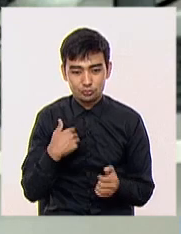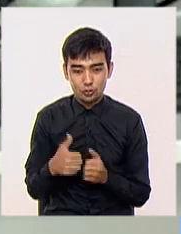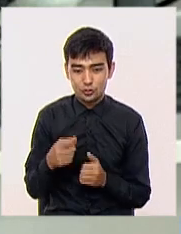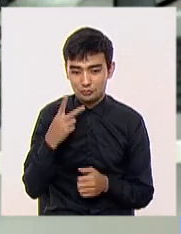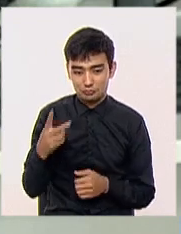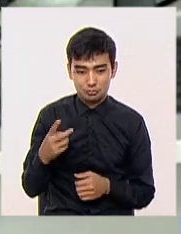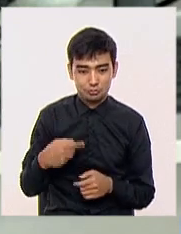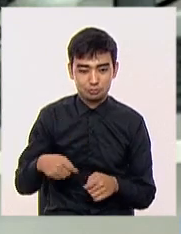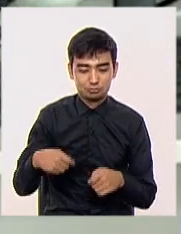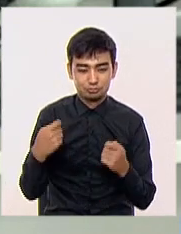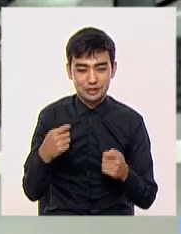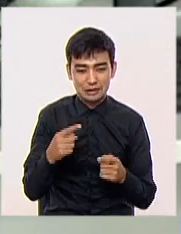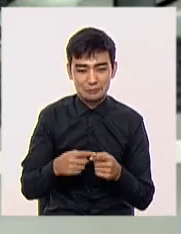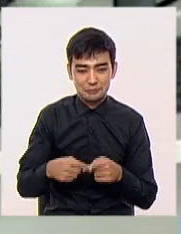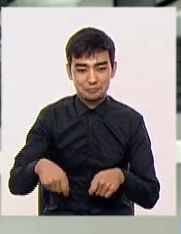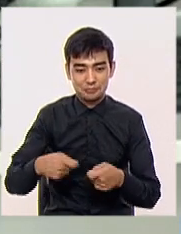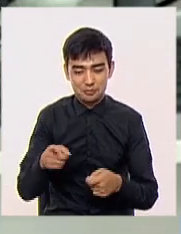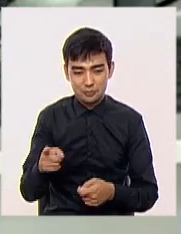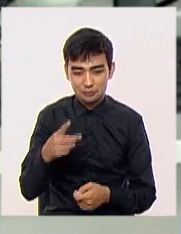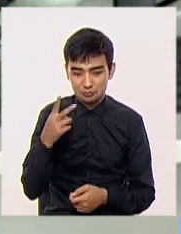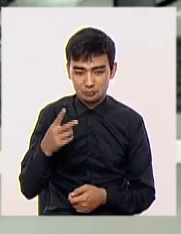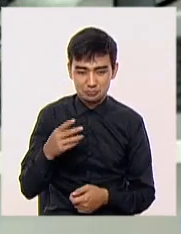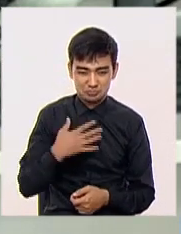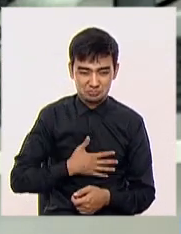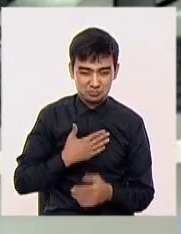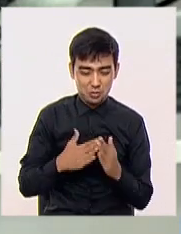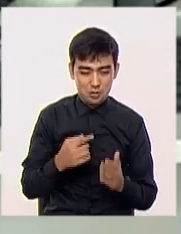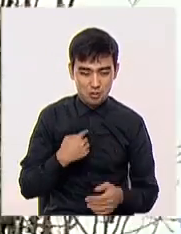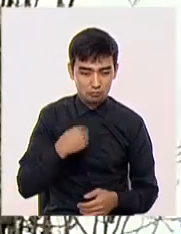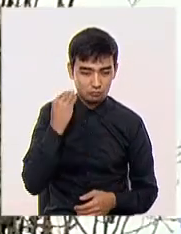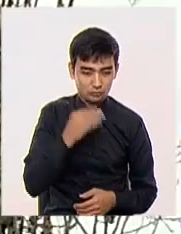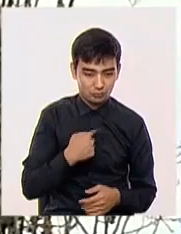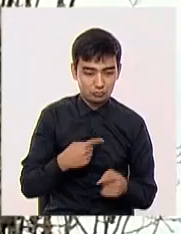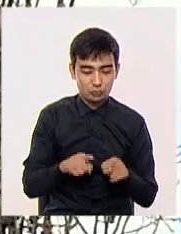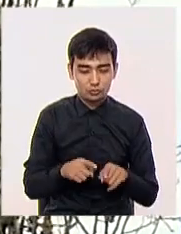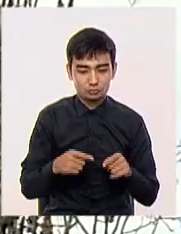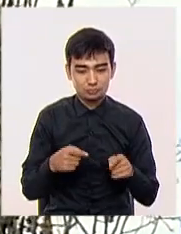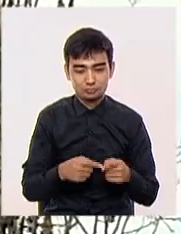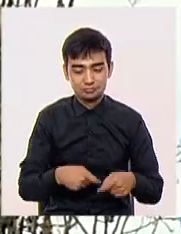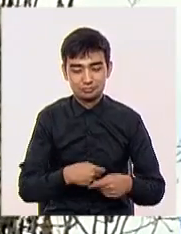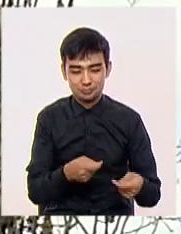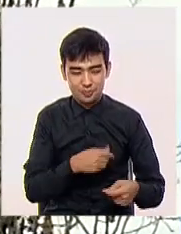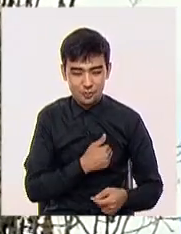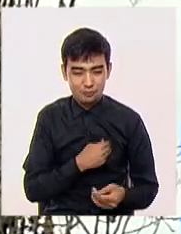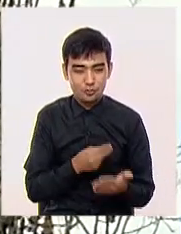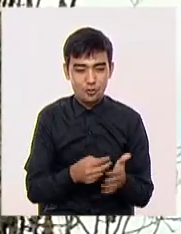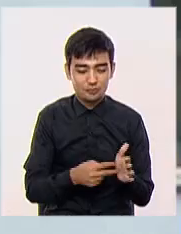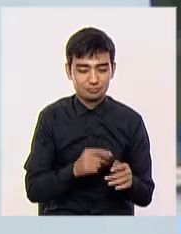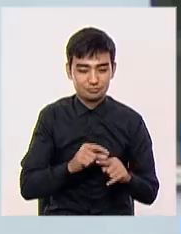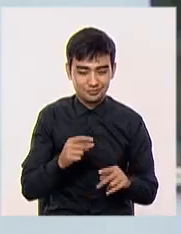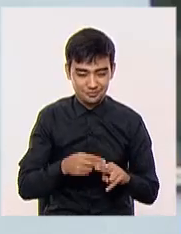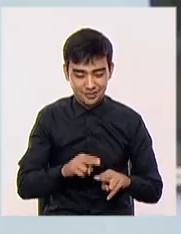ғой. Қымбат менікі деп сол бәсекелестік өзара. Сарапшылар пәтер жалдайтындардың